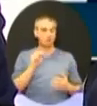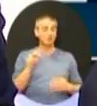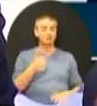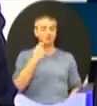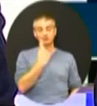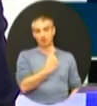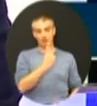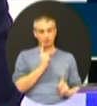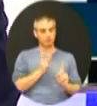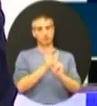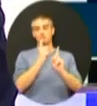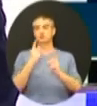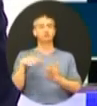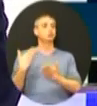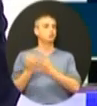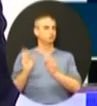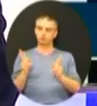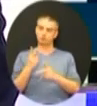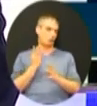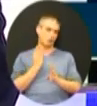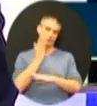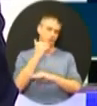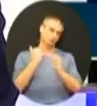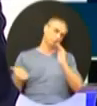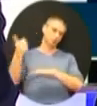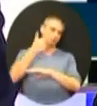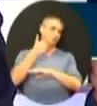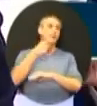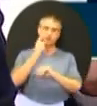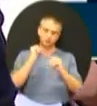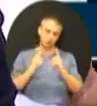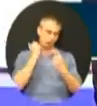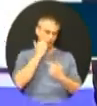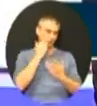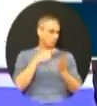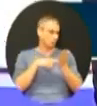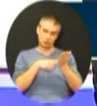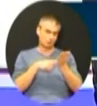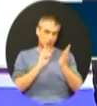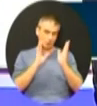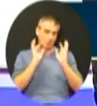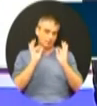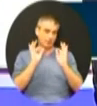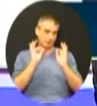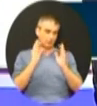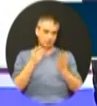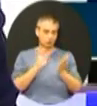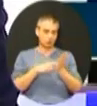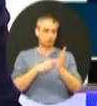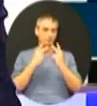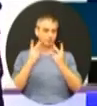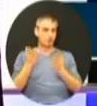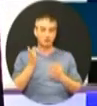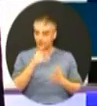שהשר נתקל במול היצ משפטי שלו שהוא לא יכול ללכת מעליו וזה קורה יום יום לכן הדוגמה הזאת היא לא בהכרח זאת שדורשת את